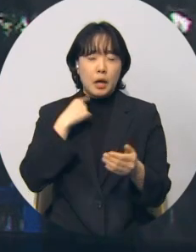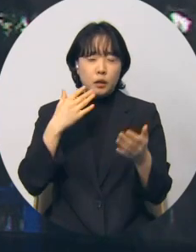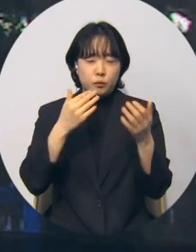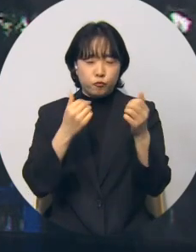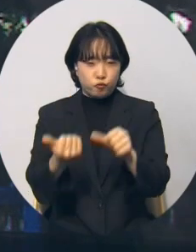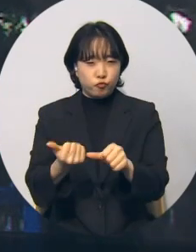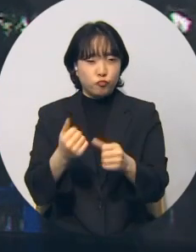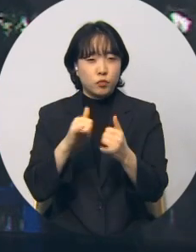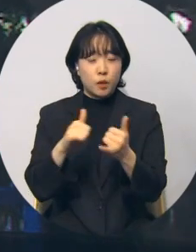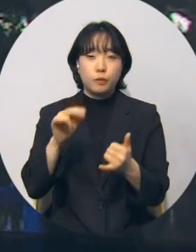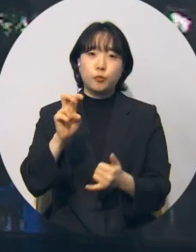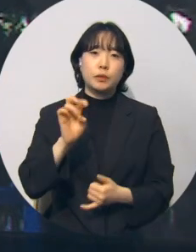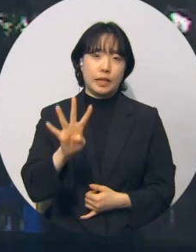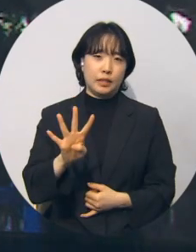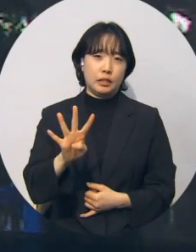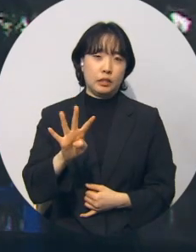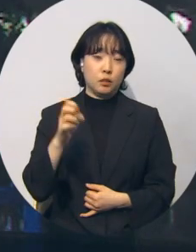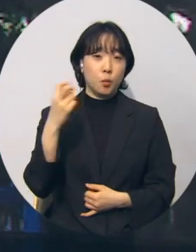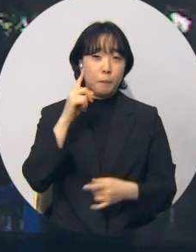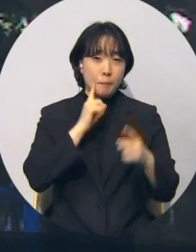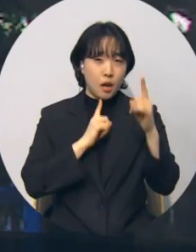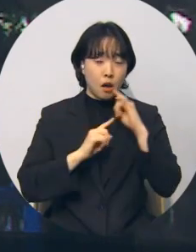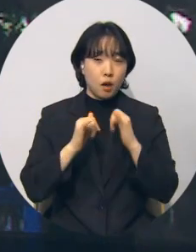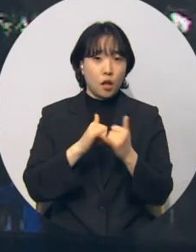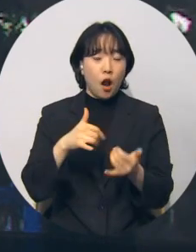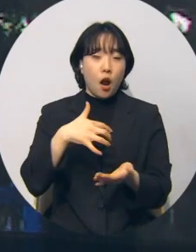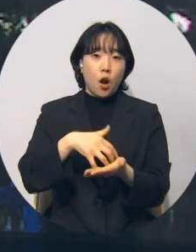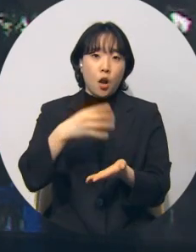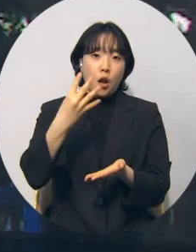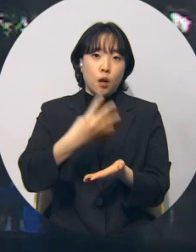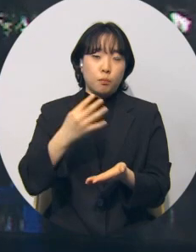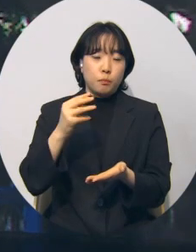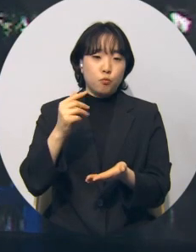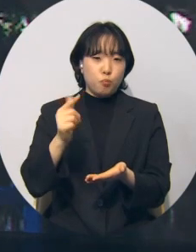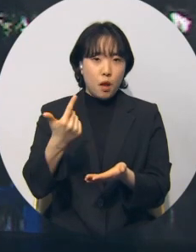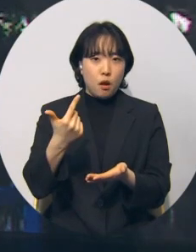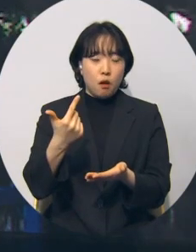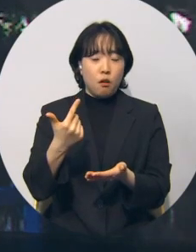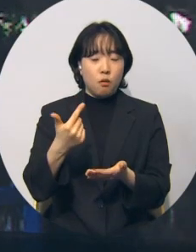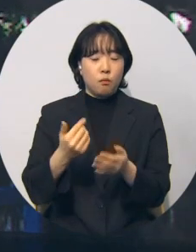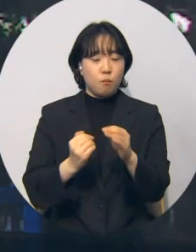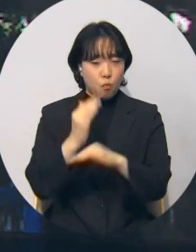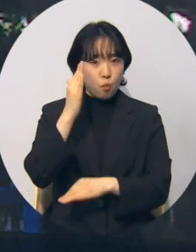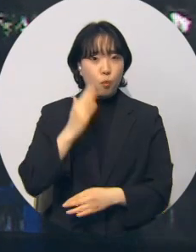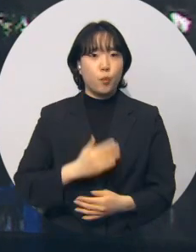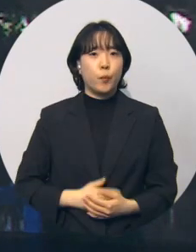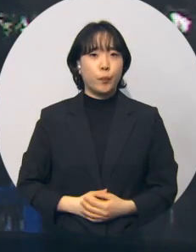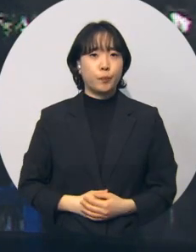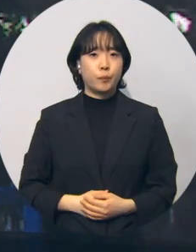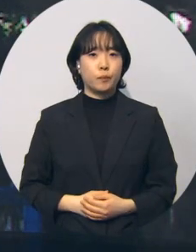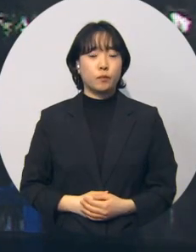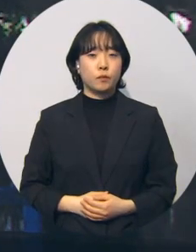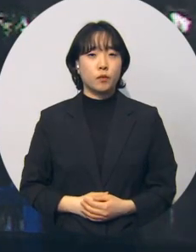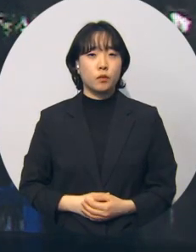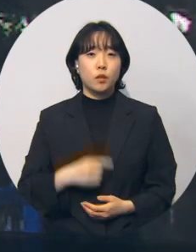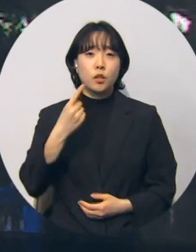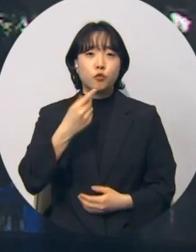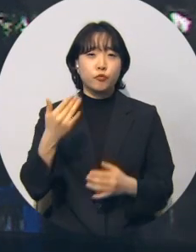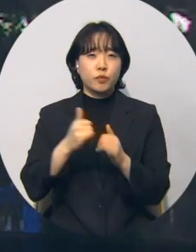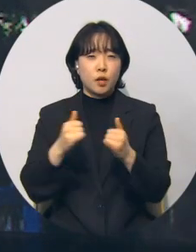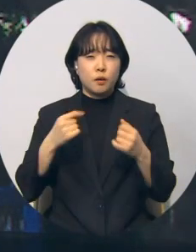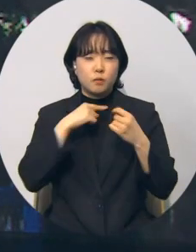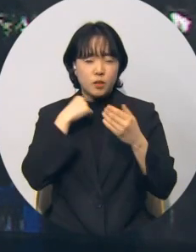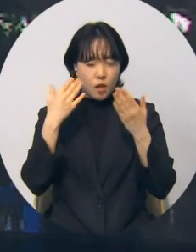달하고 부상을 입은 소방관은 4600명 넘는 걸로 짚게 됩니다 이 따른 희생에 근본적인